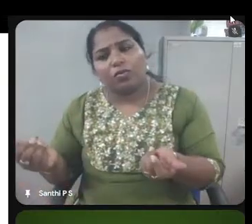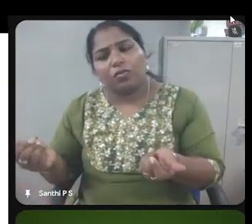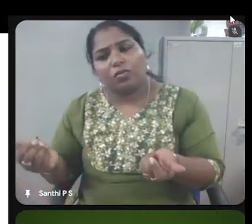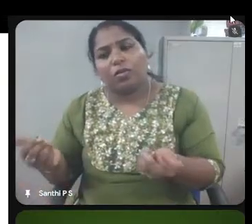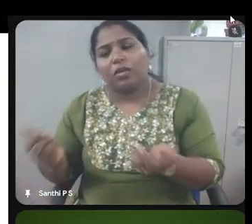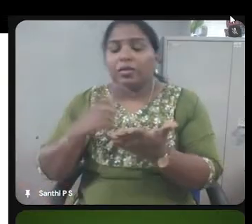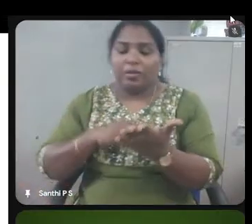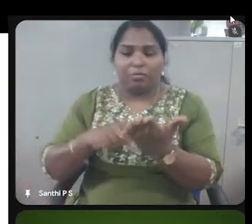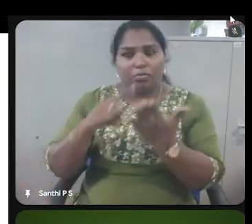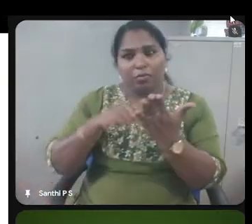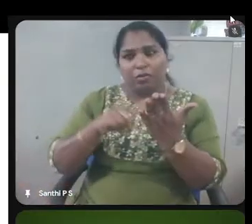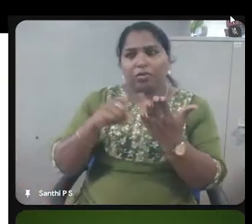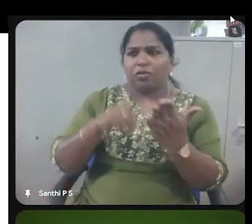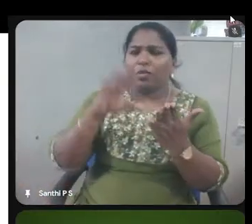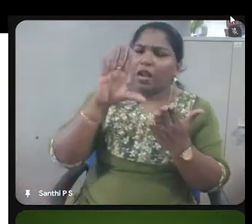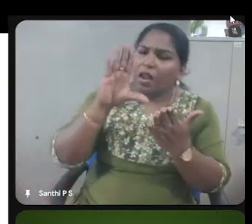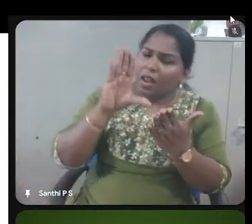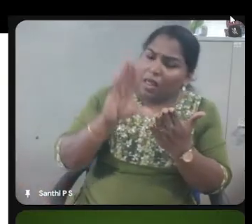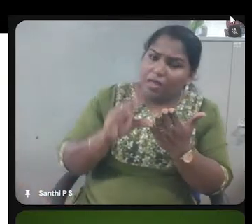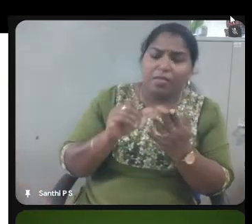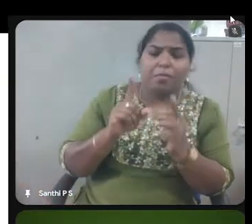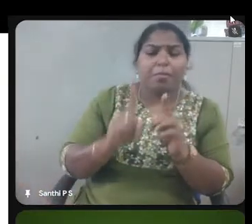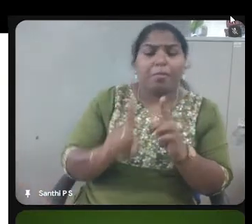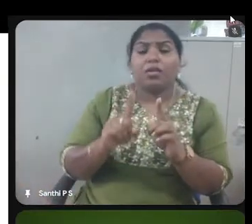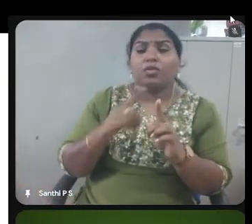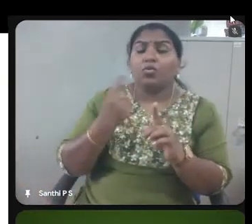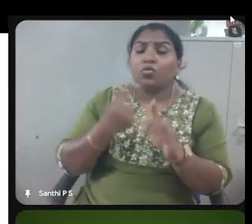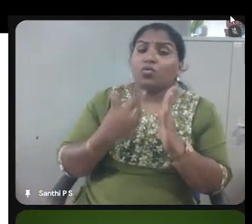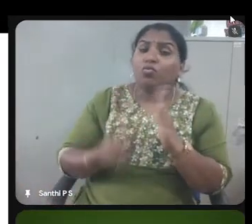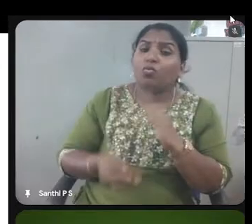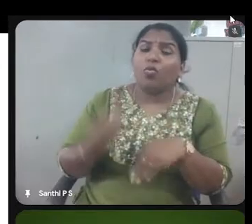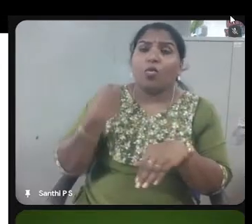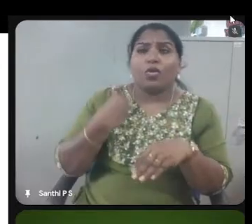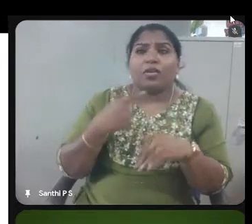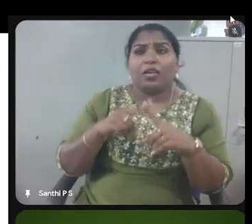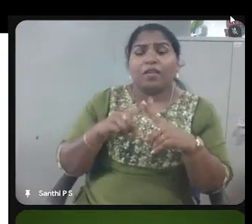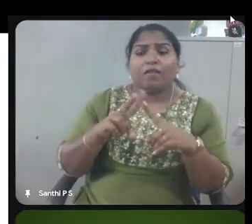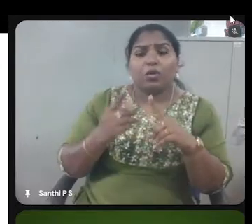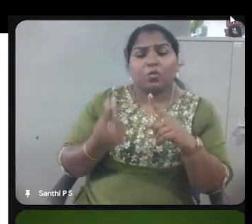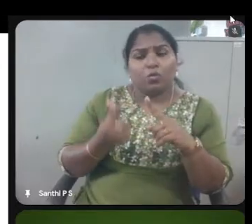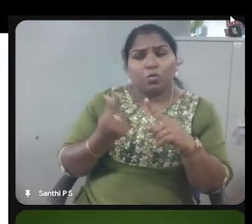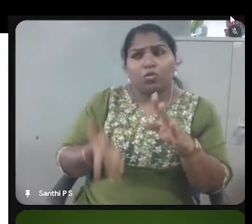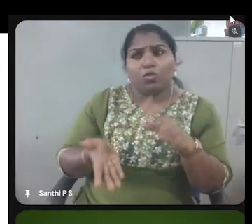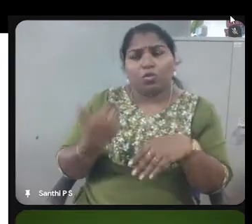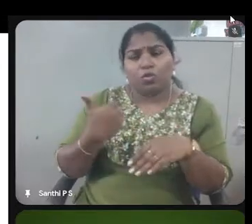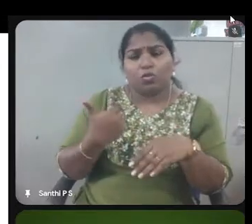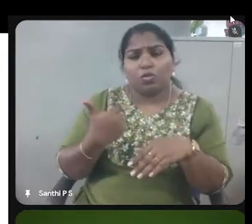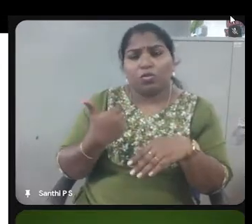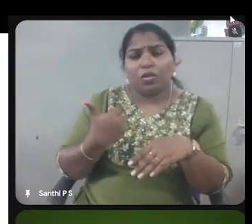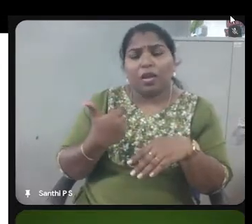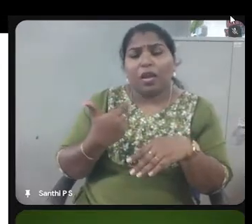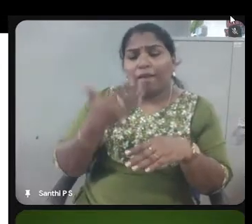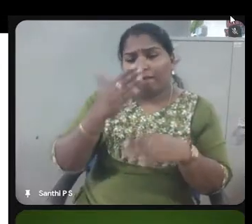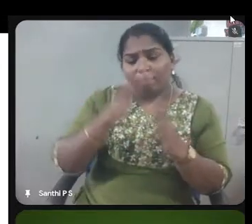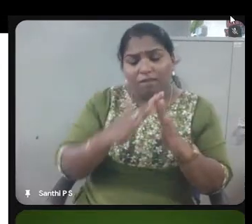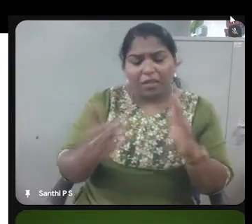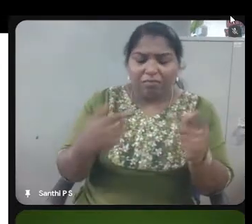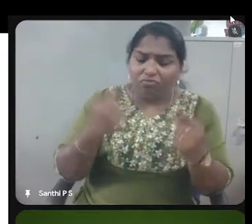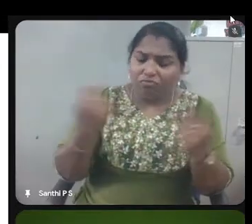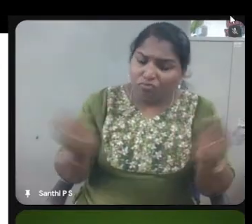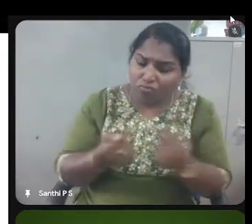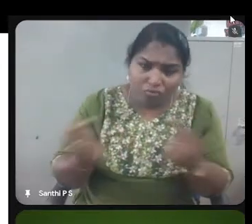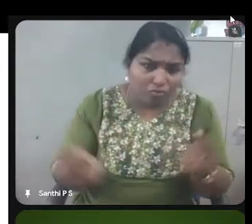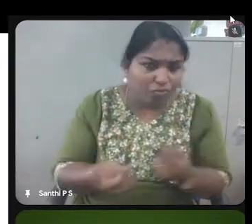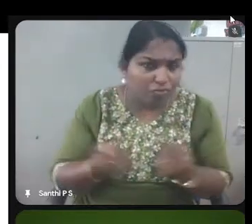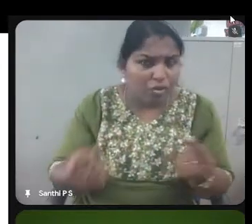കുറവാണ്, എന്നിരുന്നാലും കിട്ടുന്ന സമയം മാക്സിമം യൂസ് ചെയ്യുന്നുണ്ട്. അങ്ങനെ അതിനെ ചൊല്ലി വീട്ടിലെ കുറച്ച് തർക്കങ്ങളും അങ്ങനെ